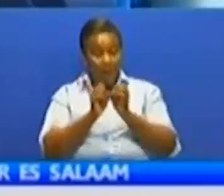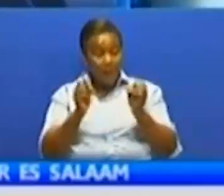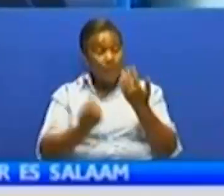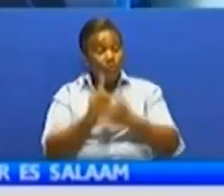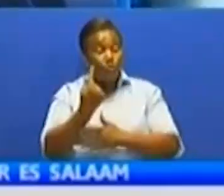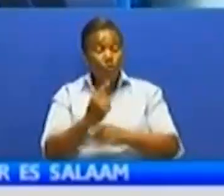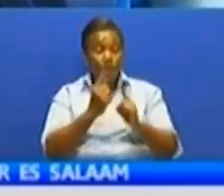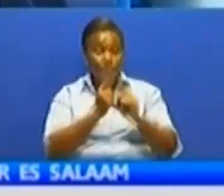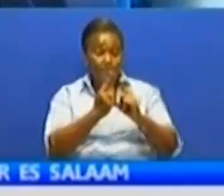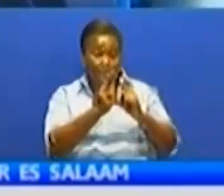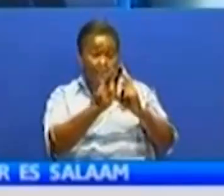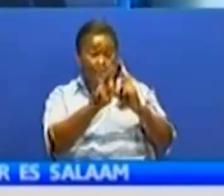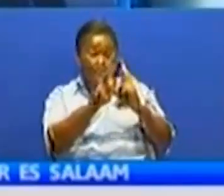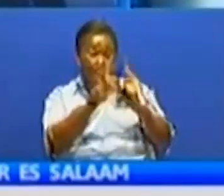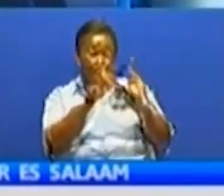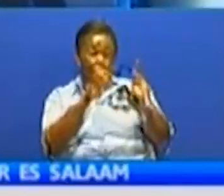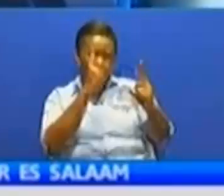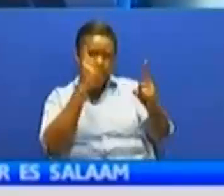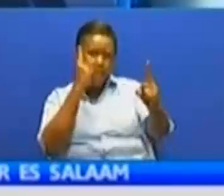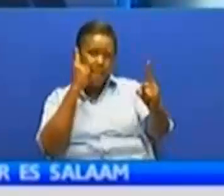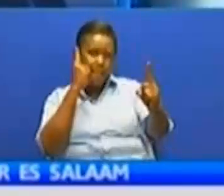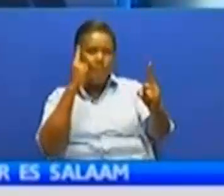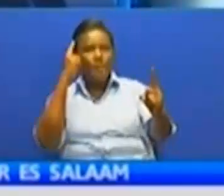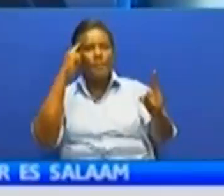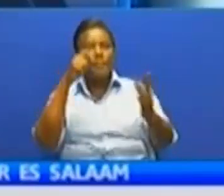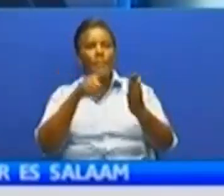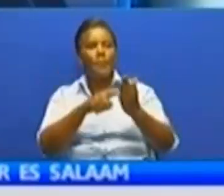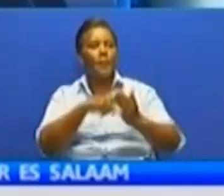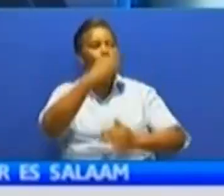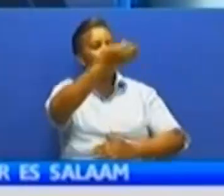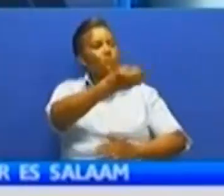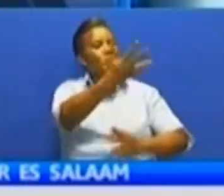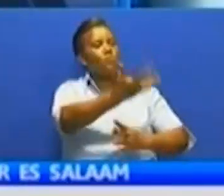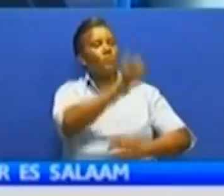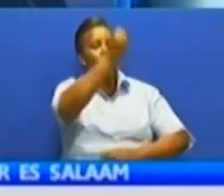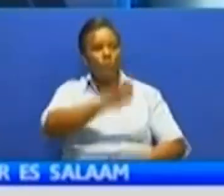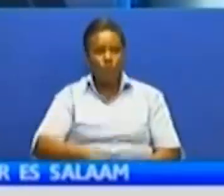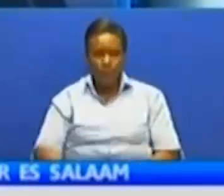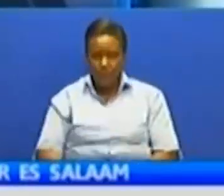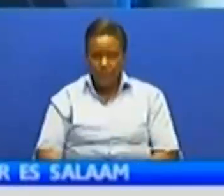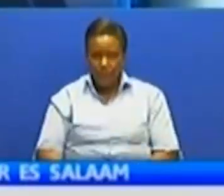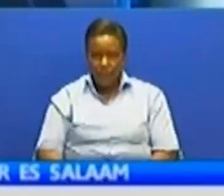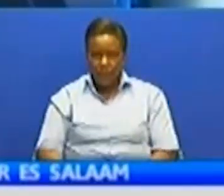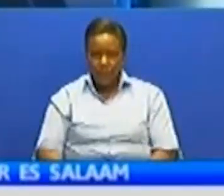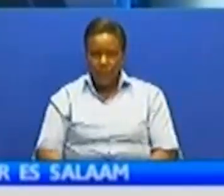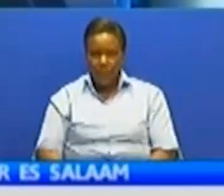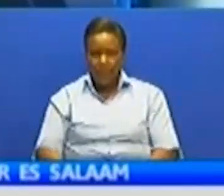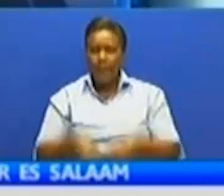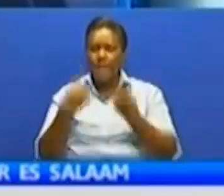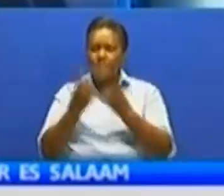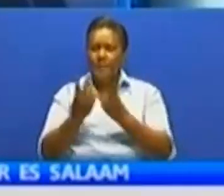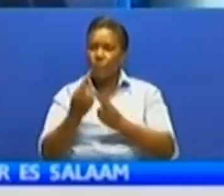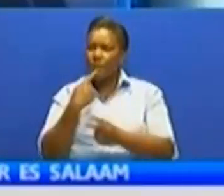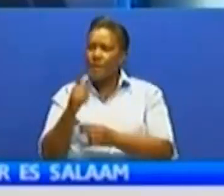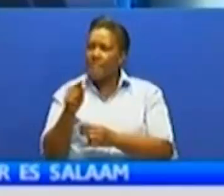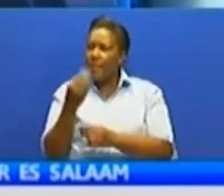na huwa inatokea kupatwa. Pamoja na hiyo, sio kwamba ni nadra kabisa. Kila